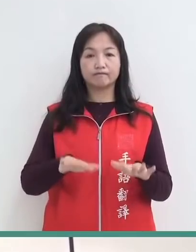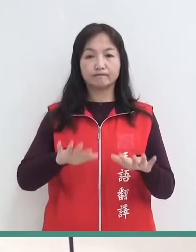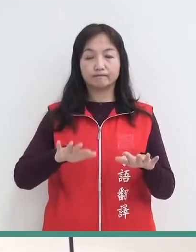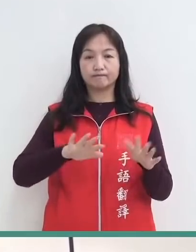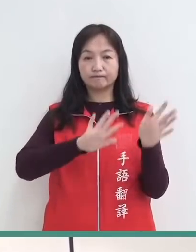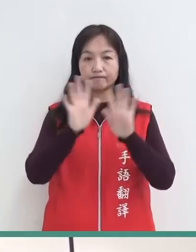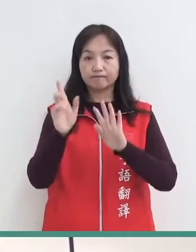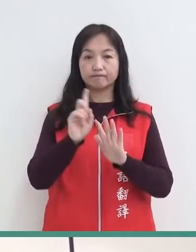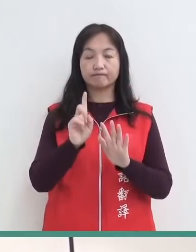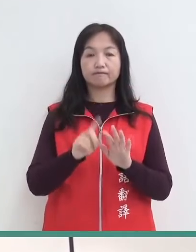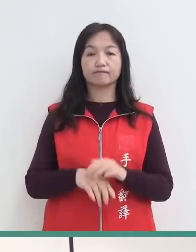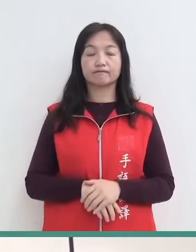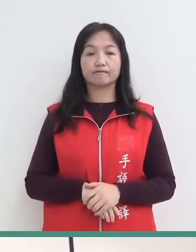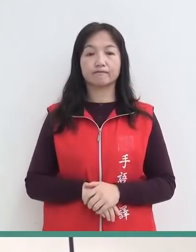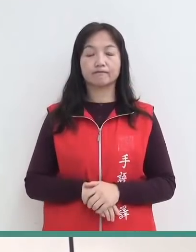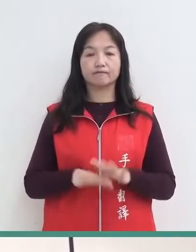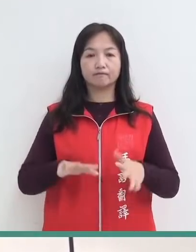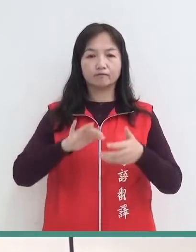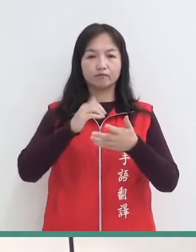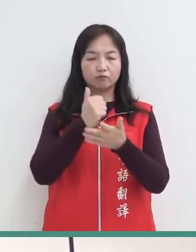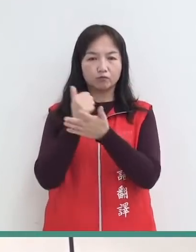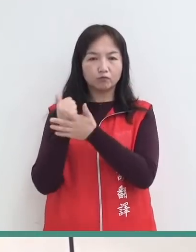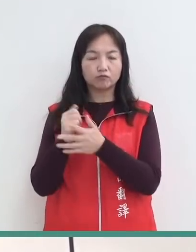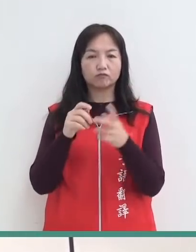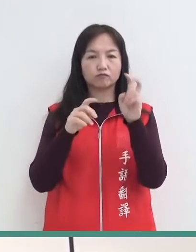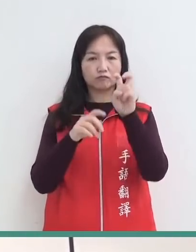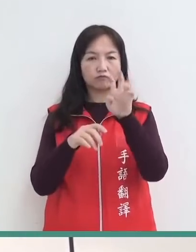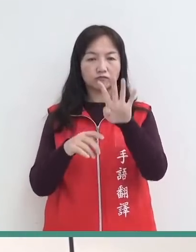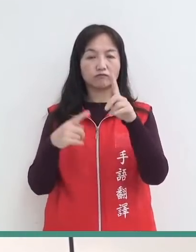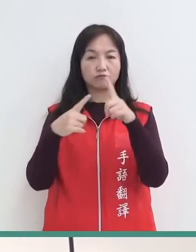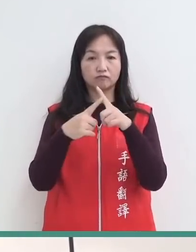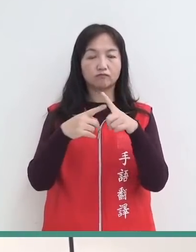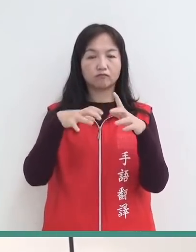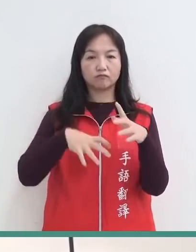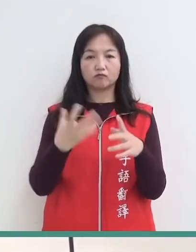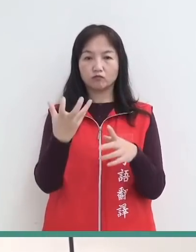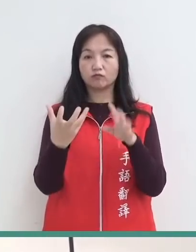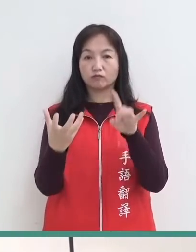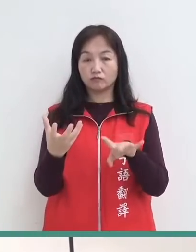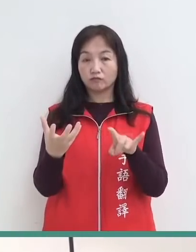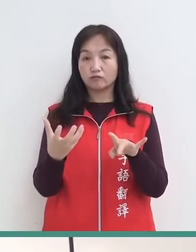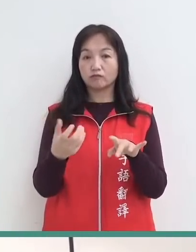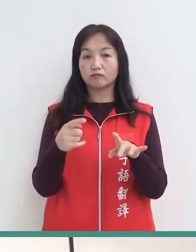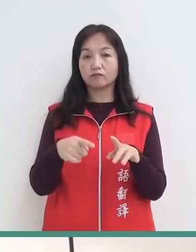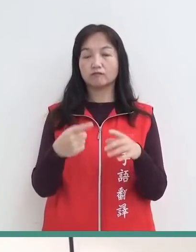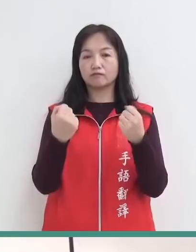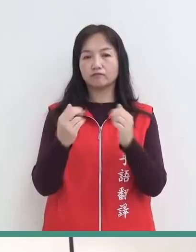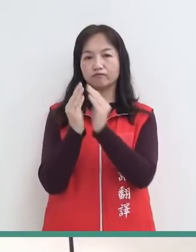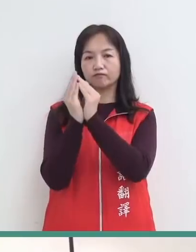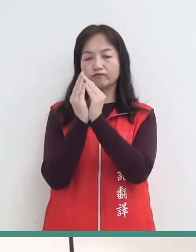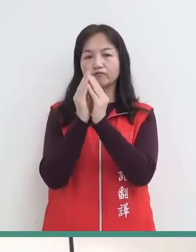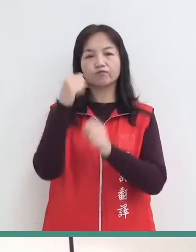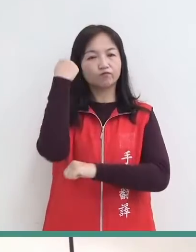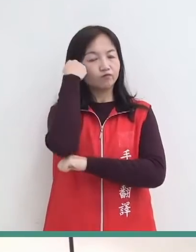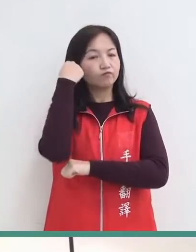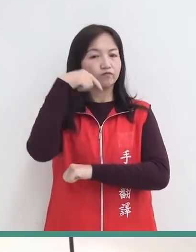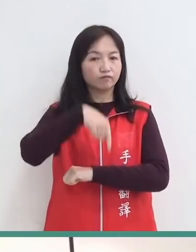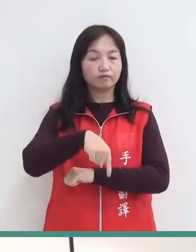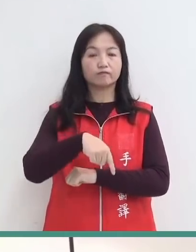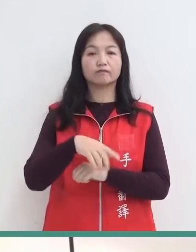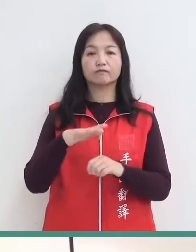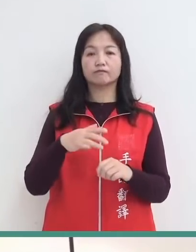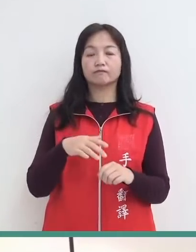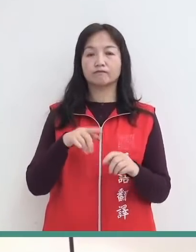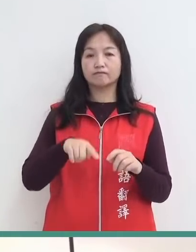现在已经确诊的这24位，那么多数是在桃园居住。那因此